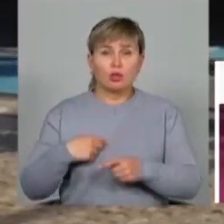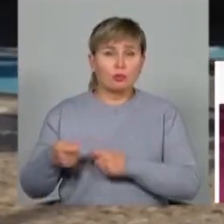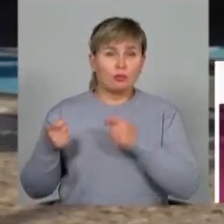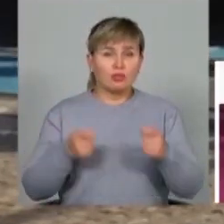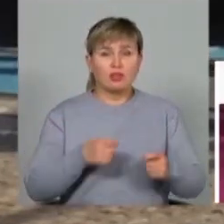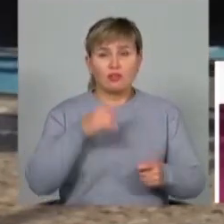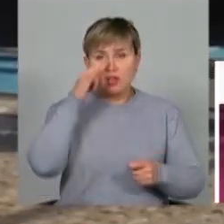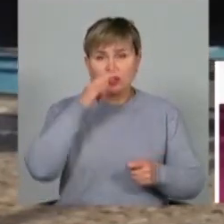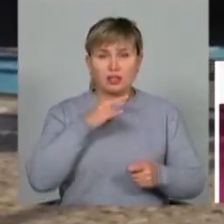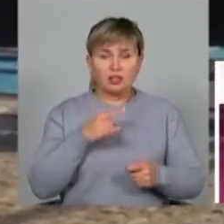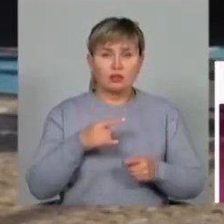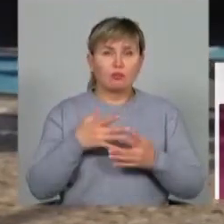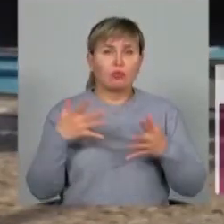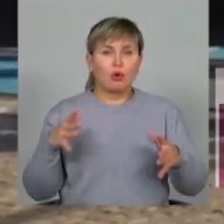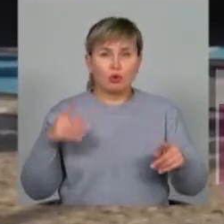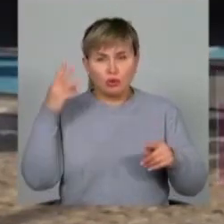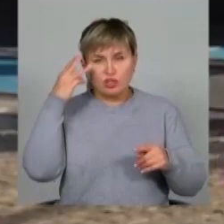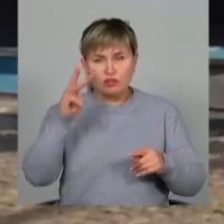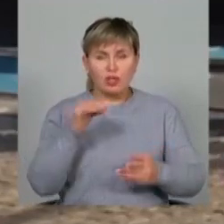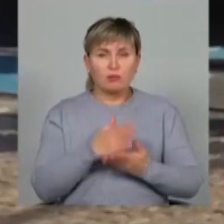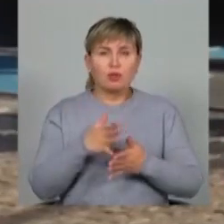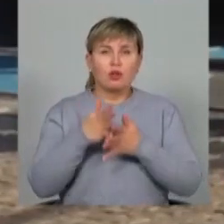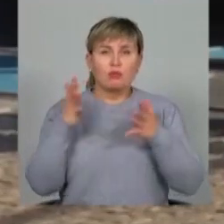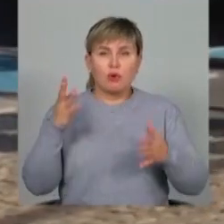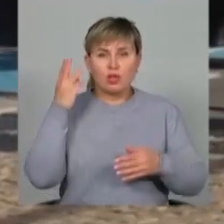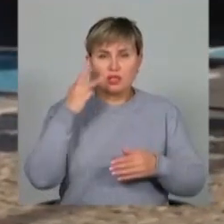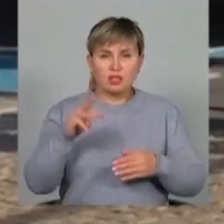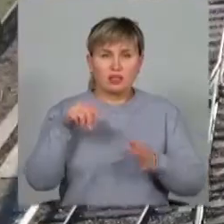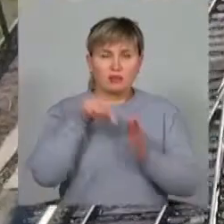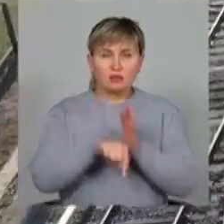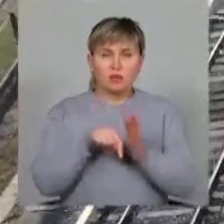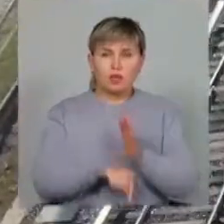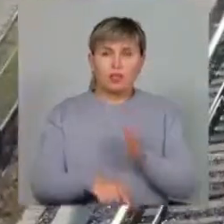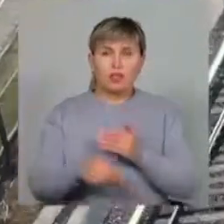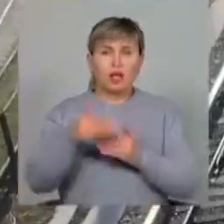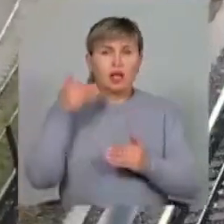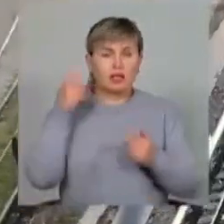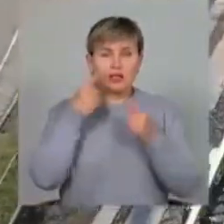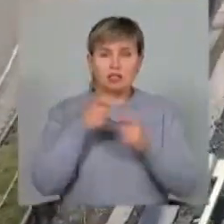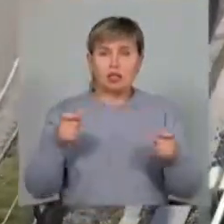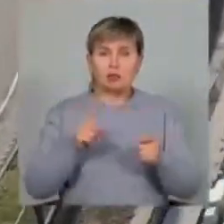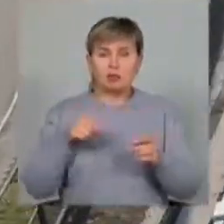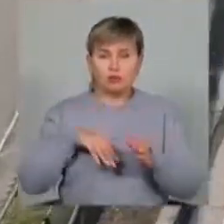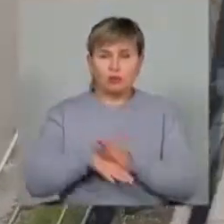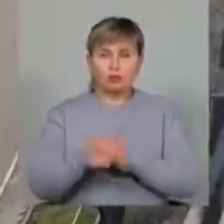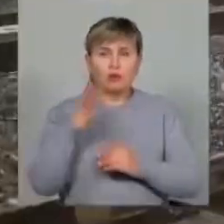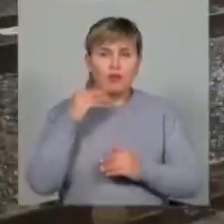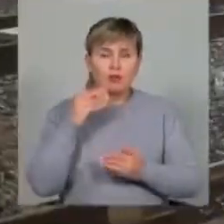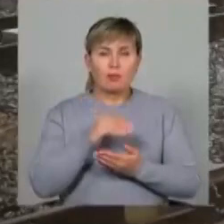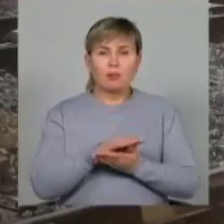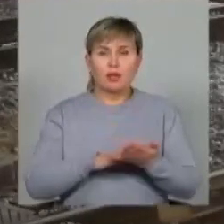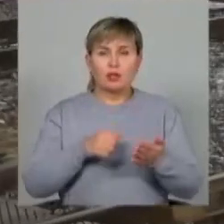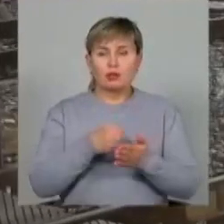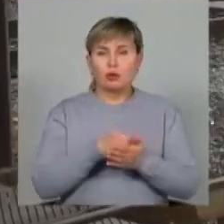Казахстан, технически более усовершенствованы и имеют более современный функционал. Ранее сообщали, что линию метро в Алматы продлят до